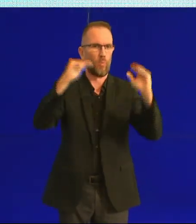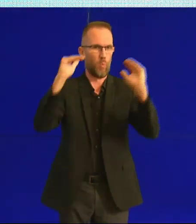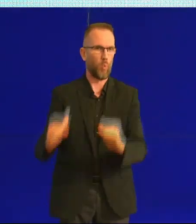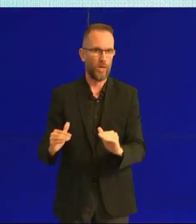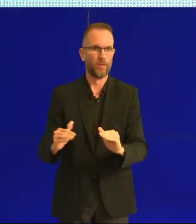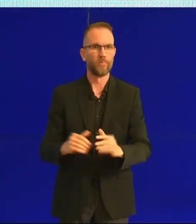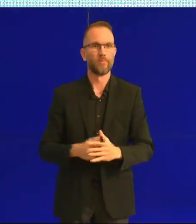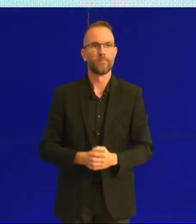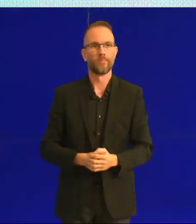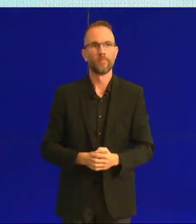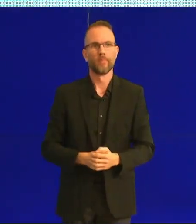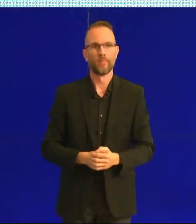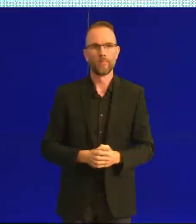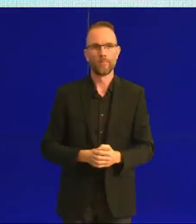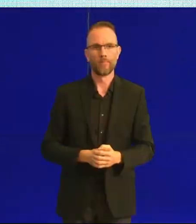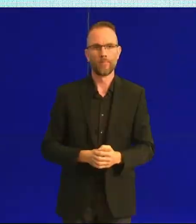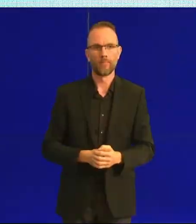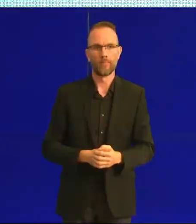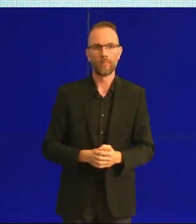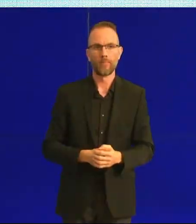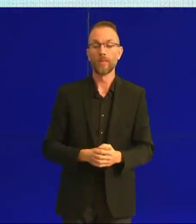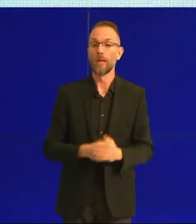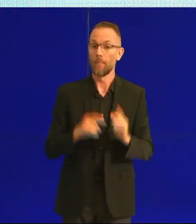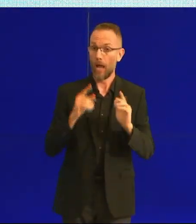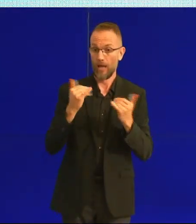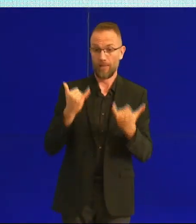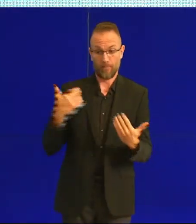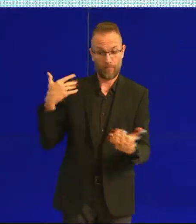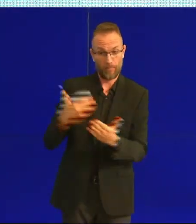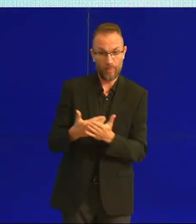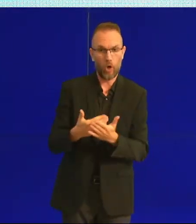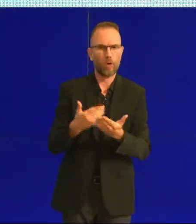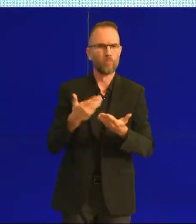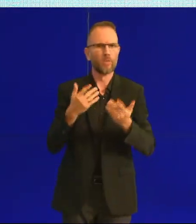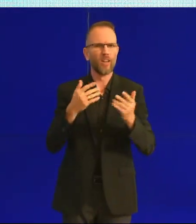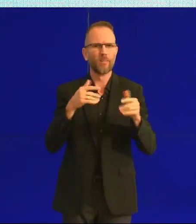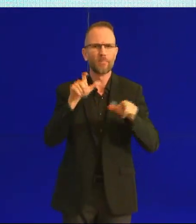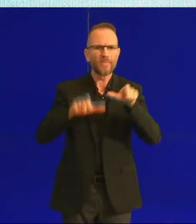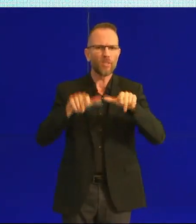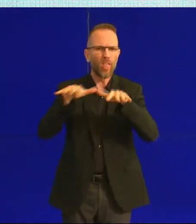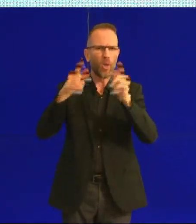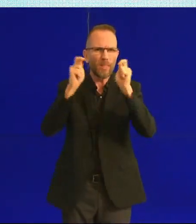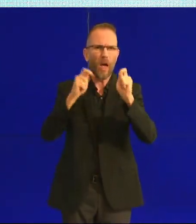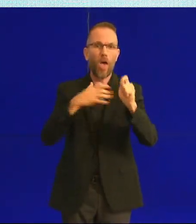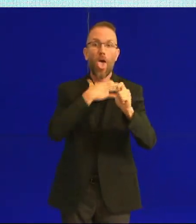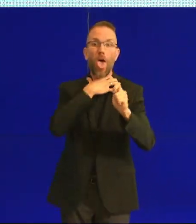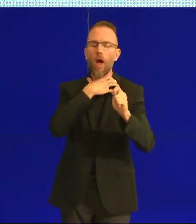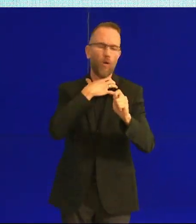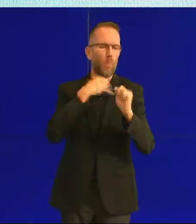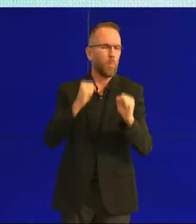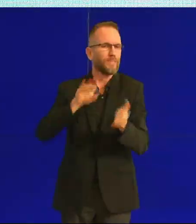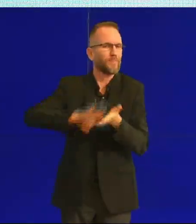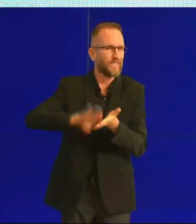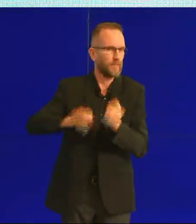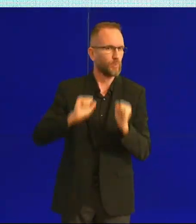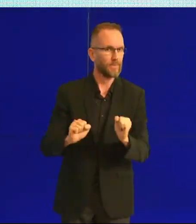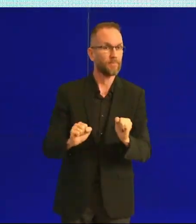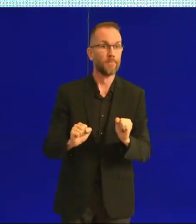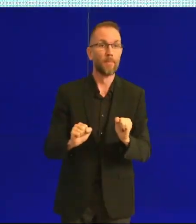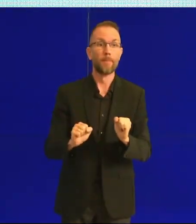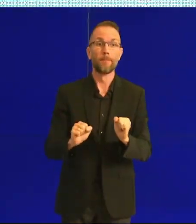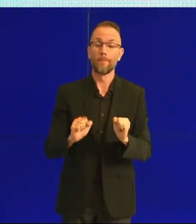de surcharge mais il faut bien garder à l'esprit que si nous relâcherons tous les efforts aujourd'hui alors que